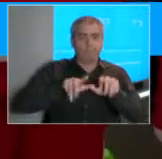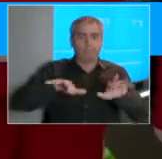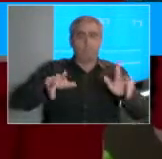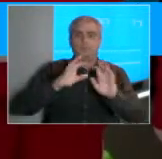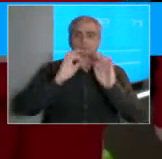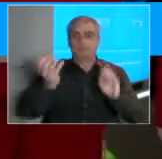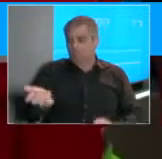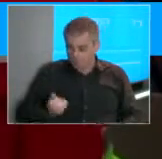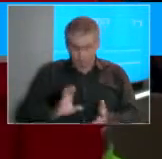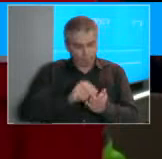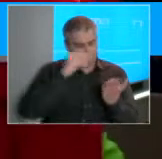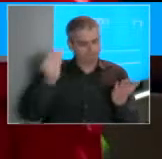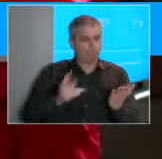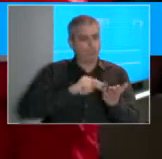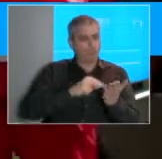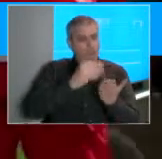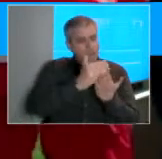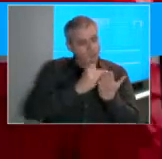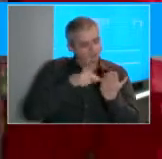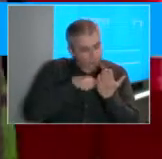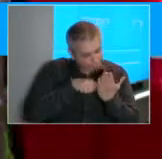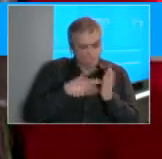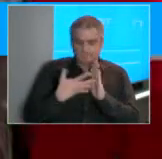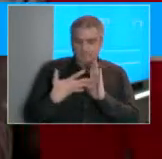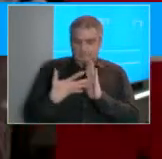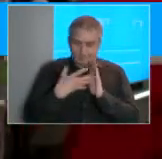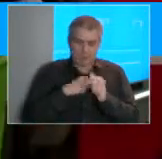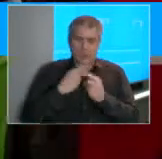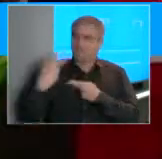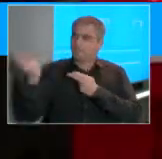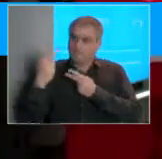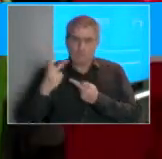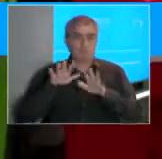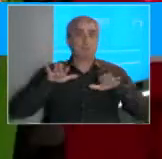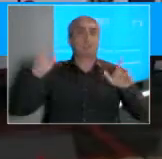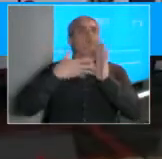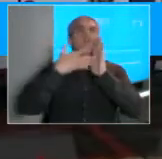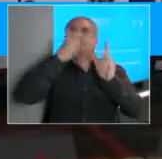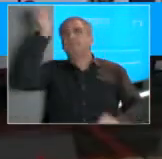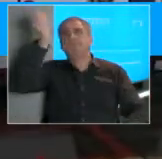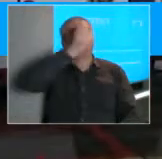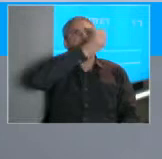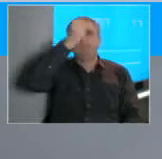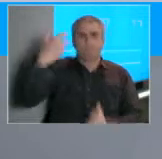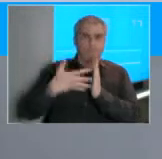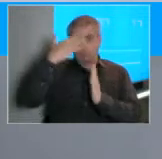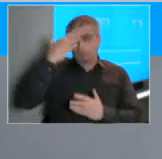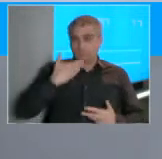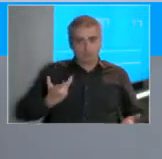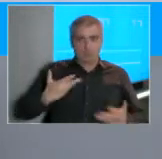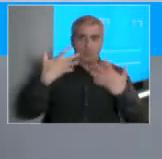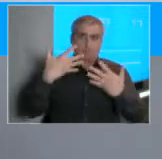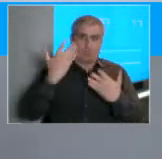פותחים מגירה, מוצאים תוכנית מגירה, מתחילים בדיקות, מיון בשדות התעופה במעברי הגבול. בישראל זה